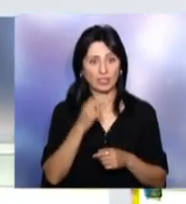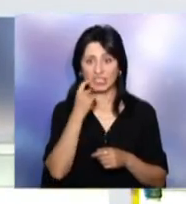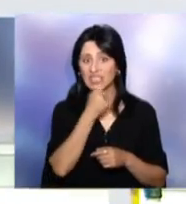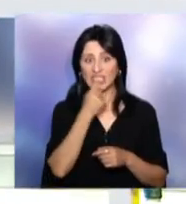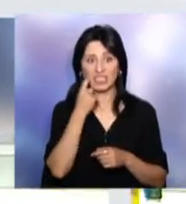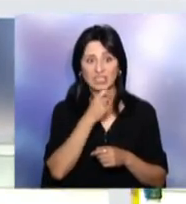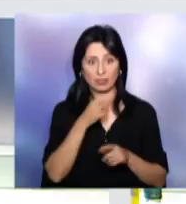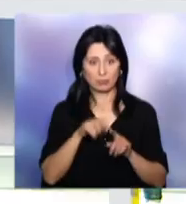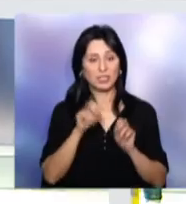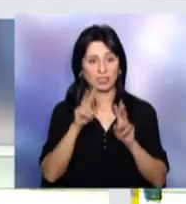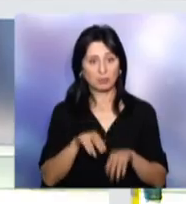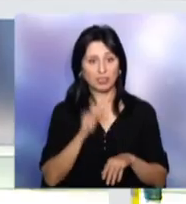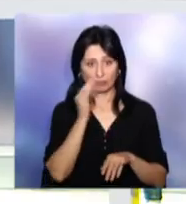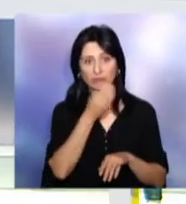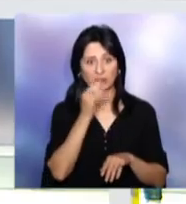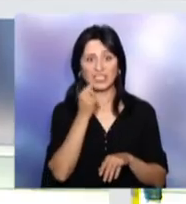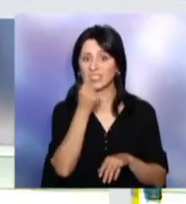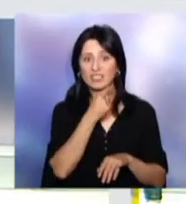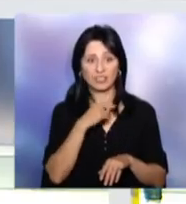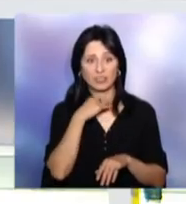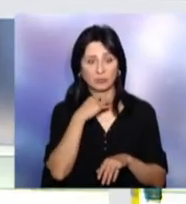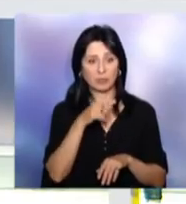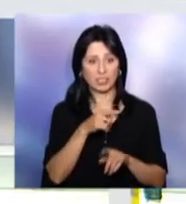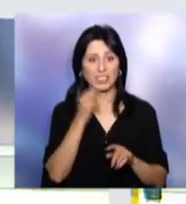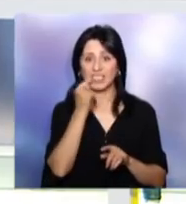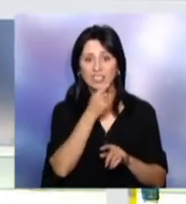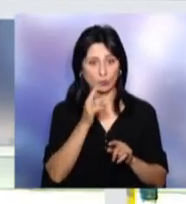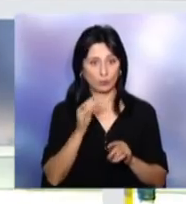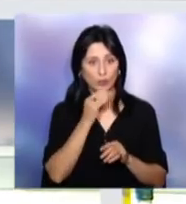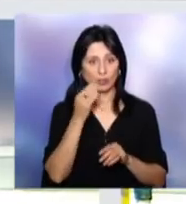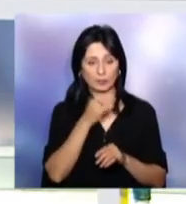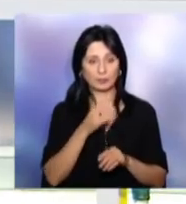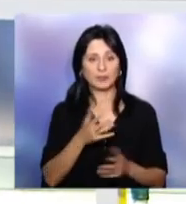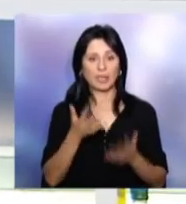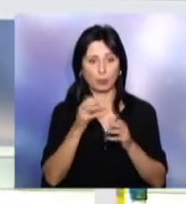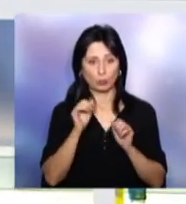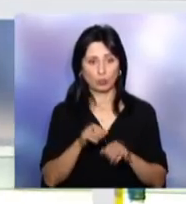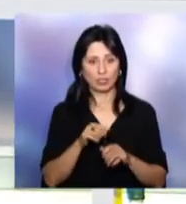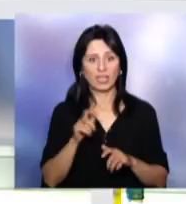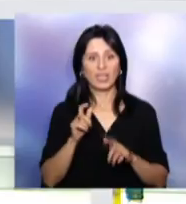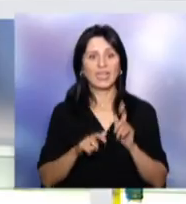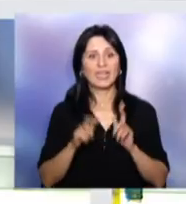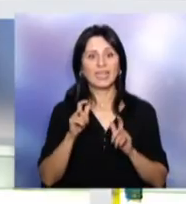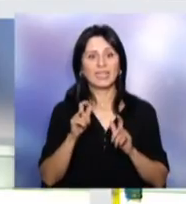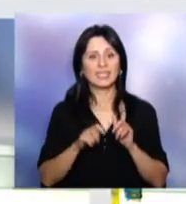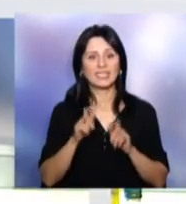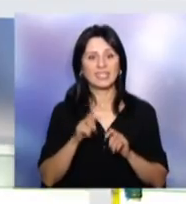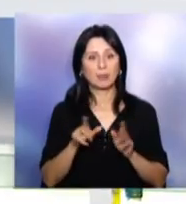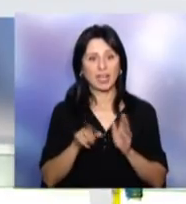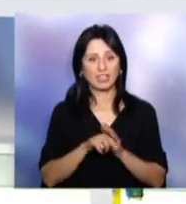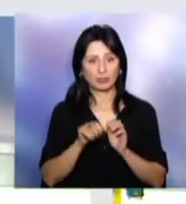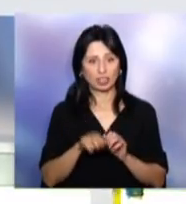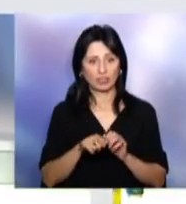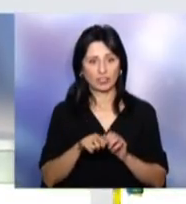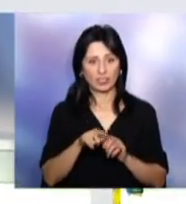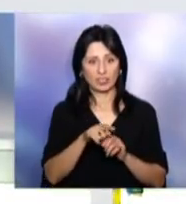სტომატოლოგიაში რეჰანიზე სპეციალურადაც კი იყენებენ, ამიტომ თუ თქვენ ამ პროდუქტებს ეფექტურად გამოიყენებთ, რძის ნაწარმთან ერთად